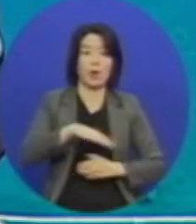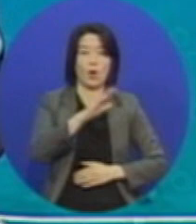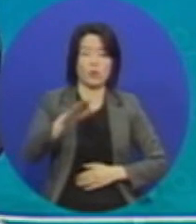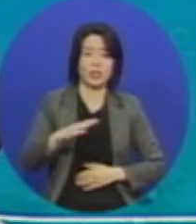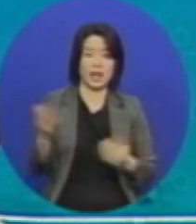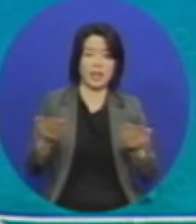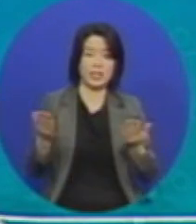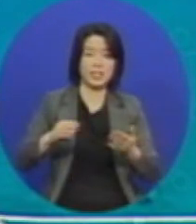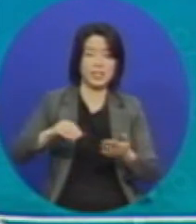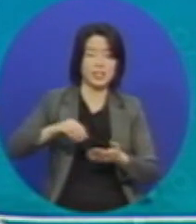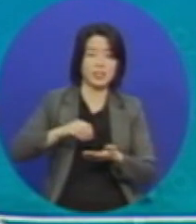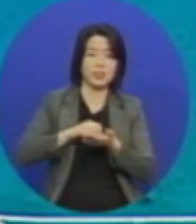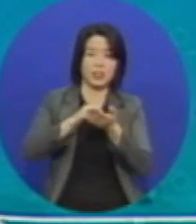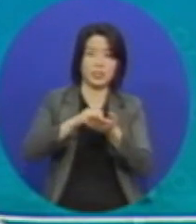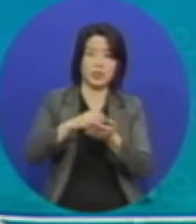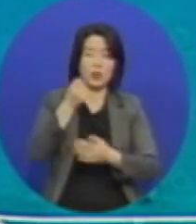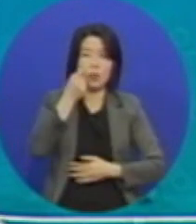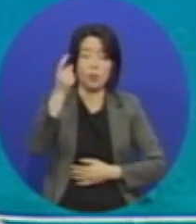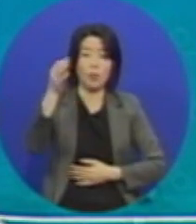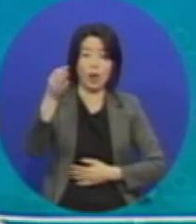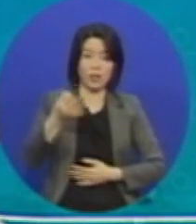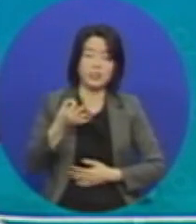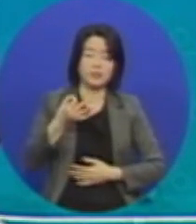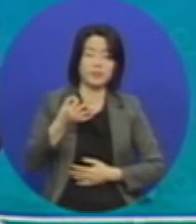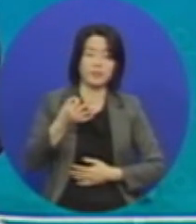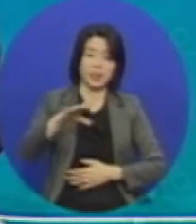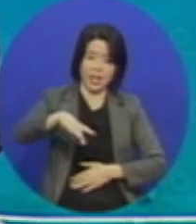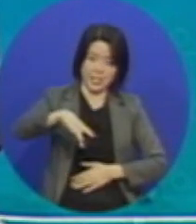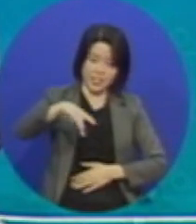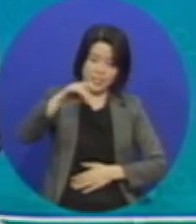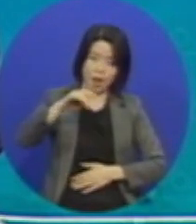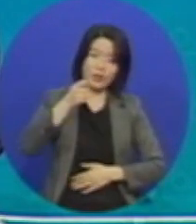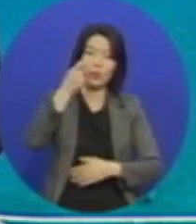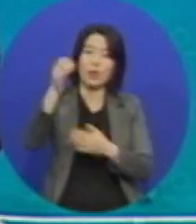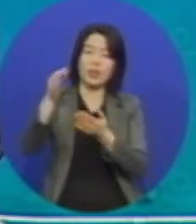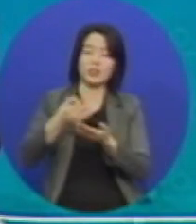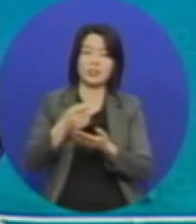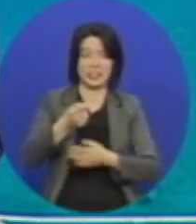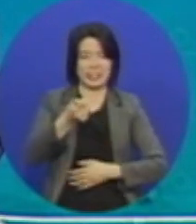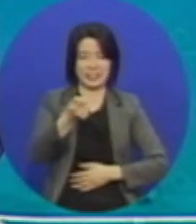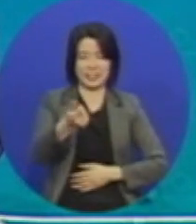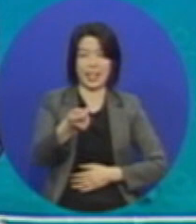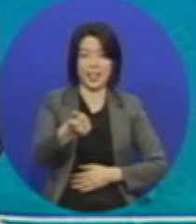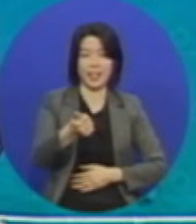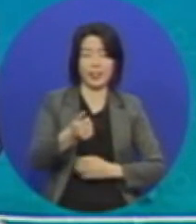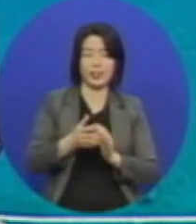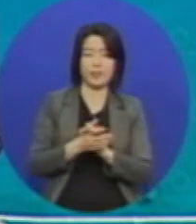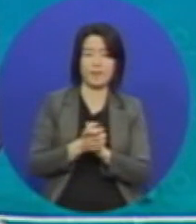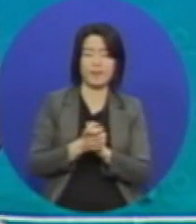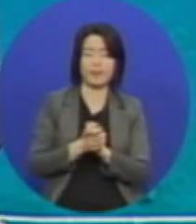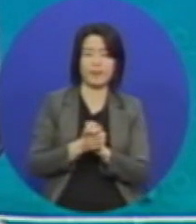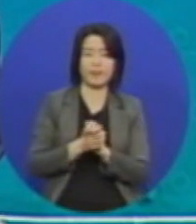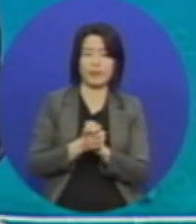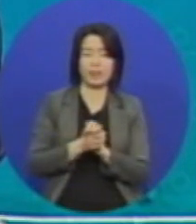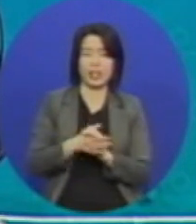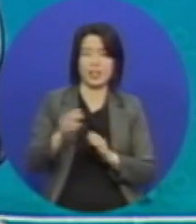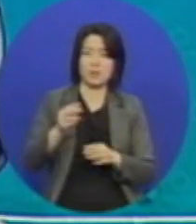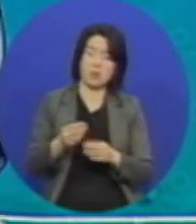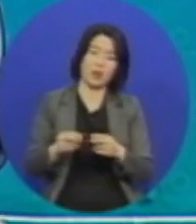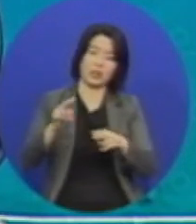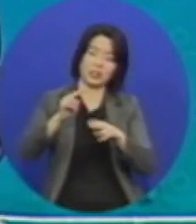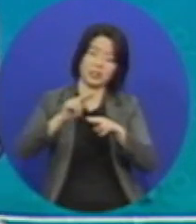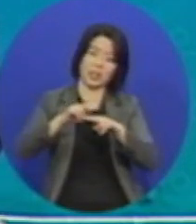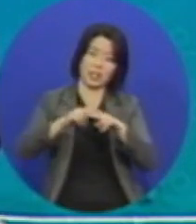나가서 이제 월급을 받을 때도 첫 월급은 언제 가장 작자 나요 직급도 올라가고